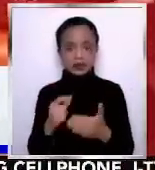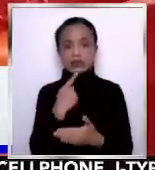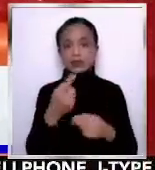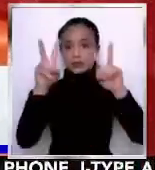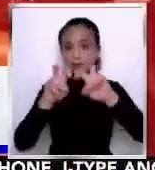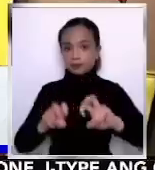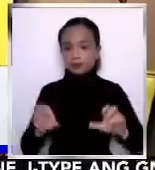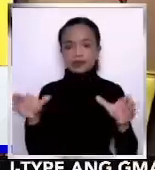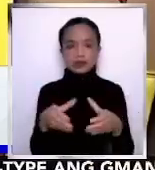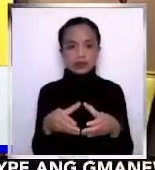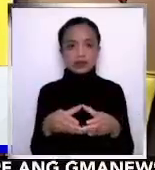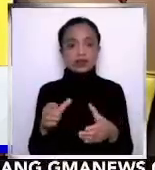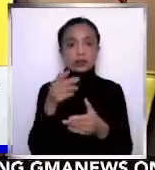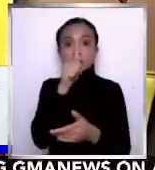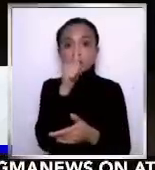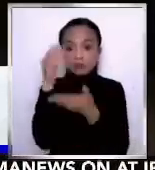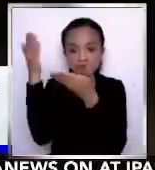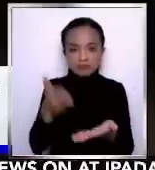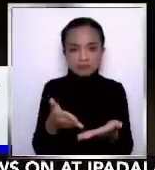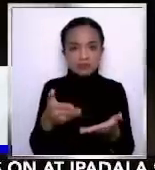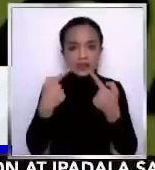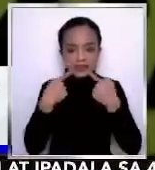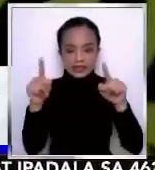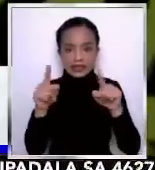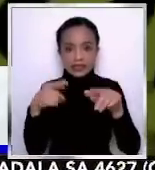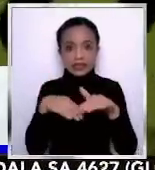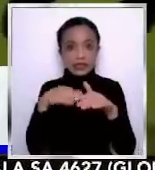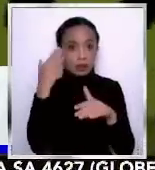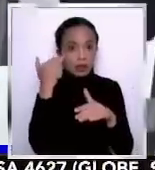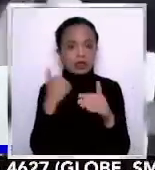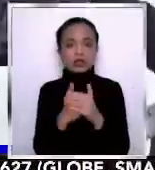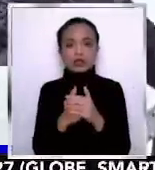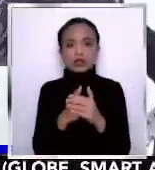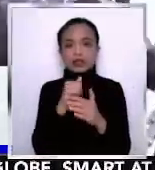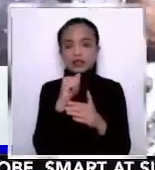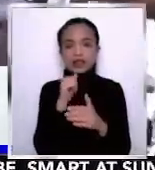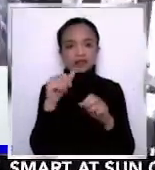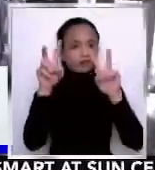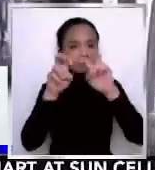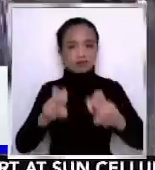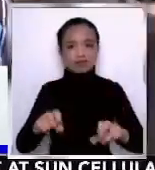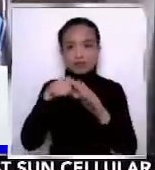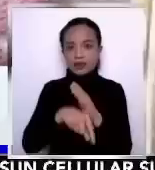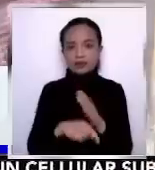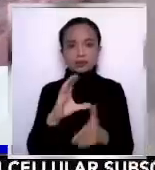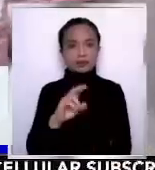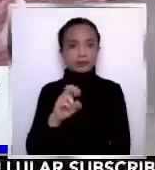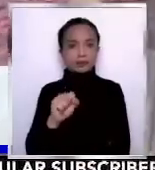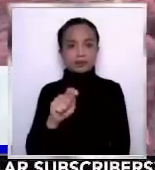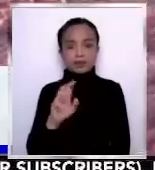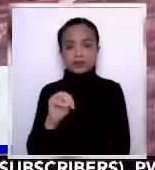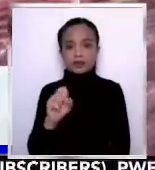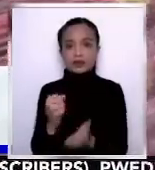nakakalusot daw ang smuggled products dahil kulang at hindi pa rin fully digitalized ang inspeksyon sa customs sa mga pantalan. Pinirmahan ng